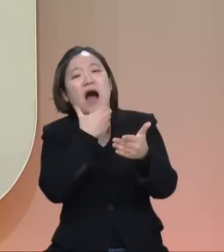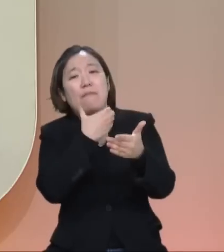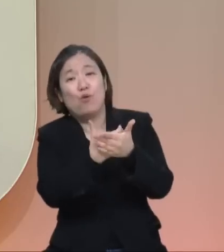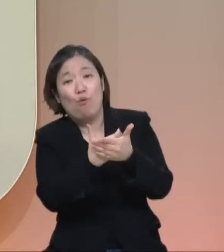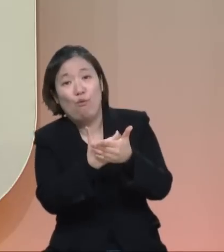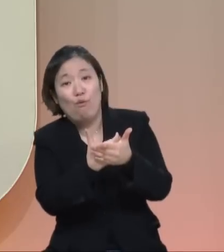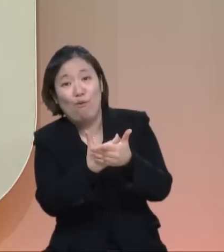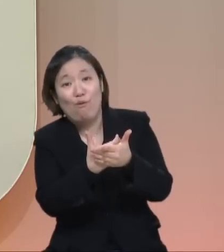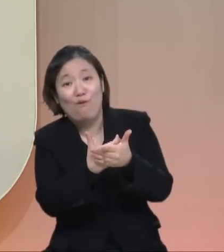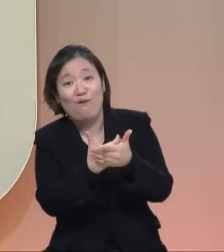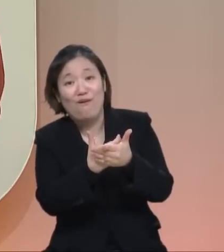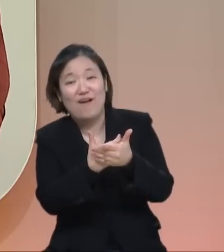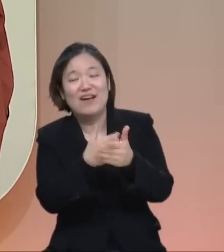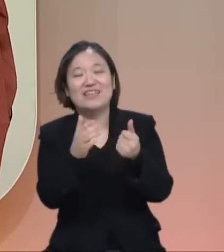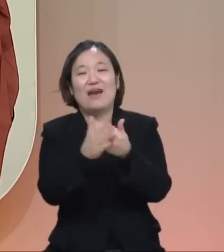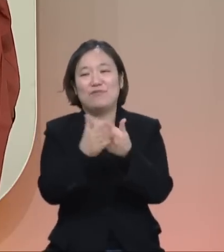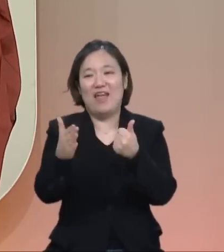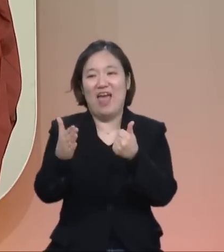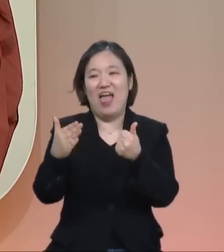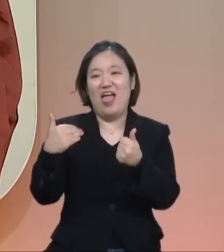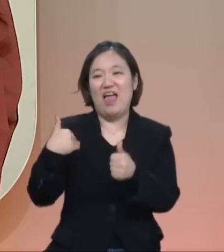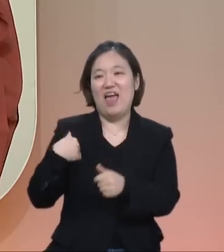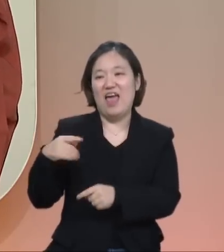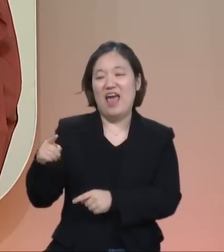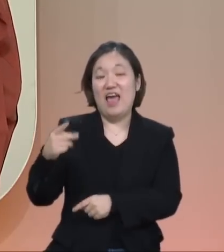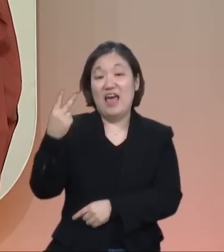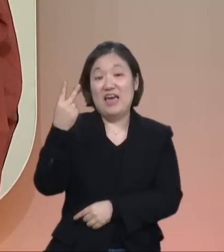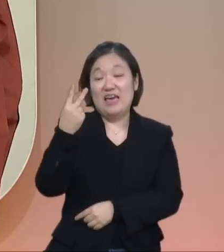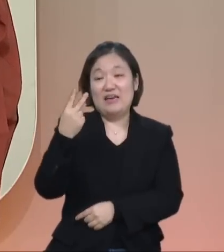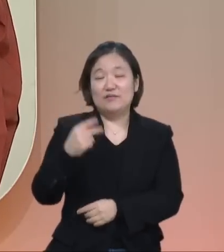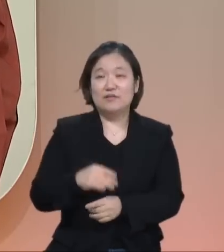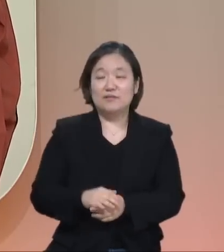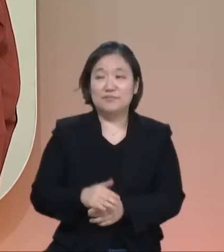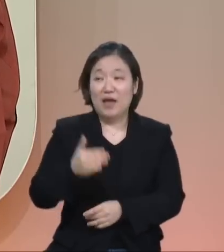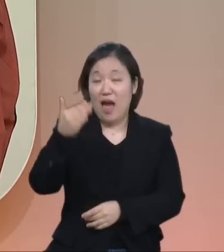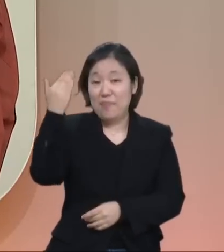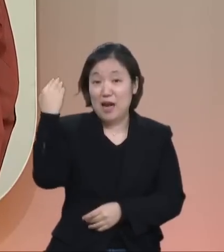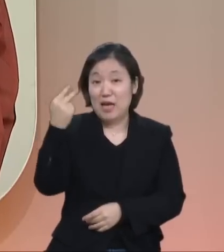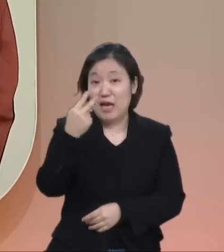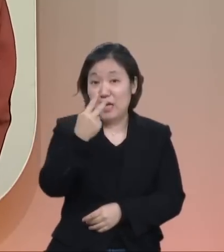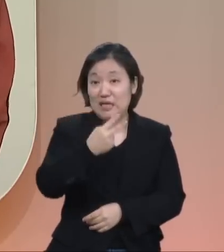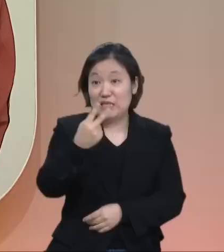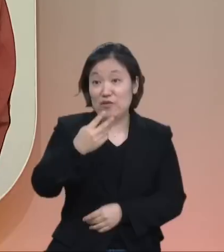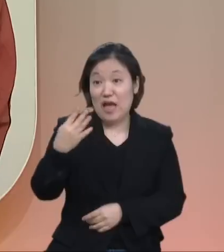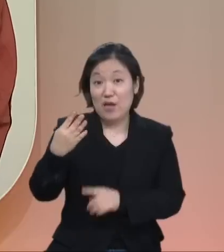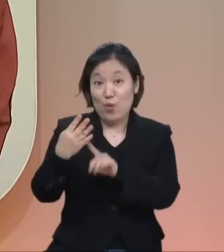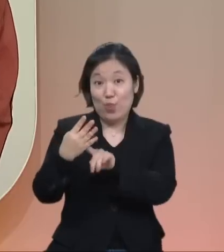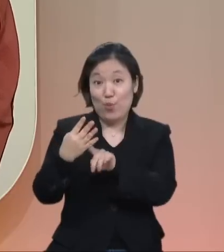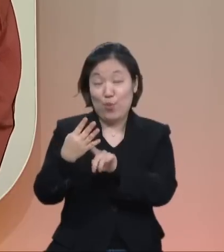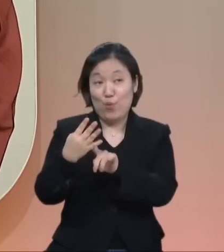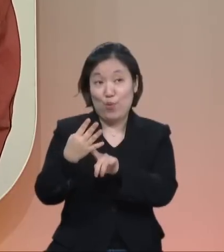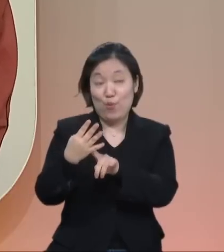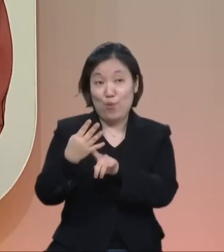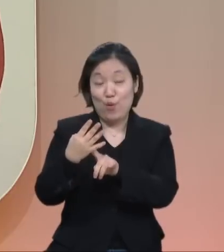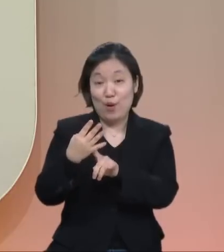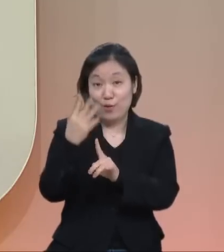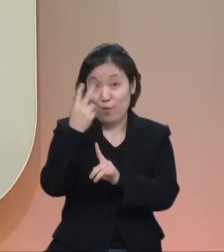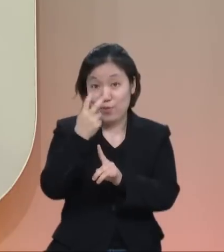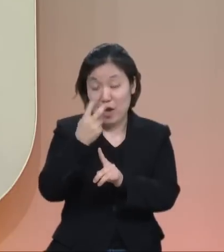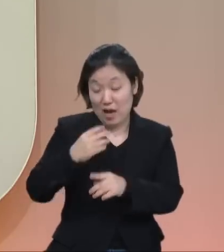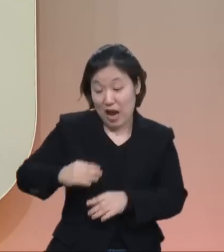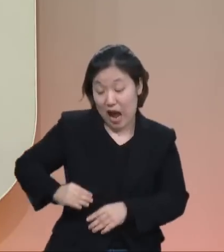마음 때문에 2004년도 2004년도 그러니까 10년 만에 10년 만에